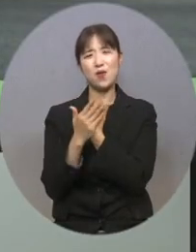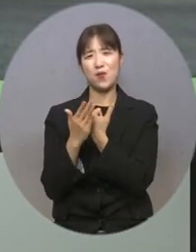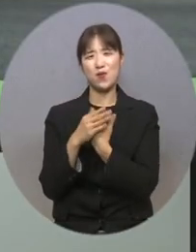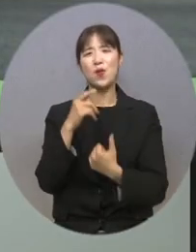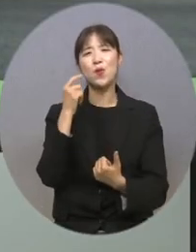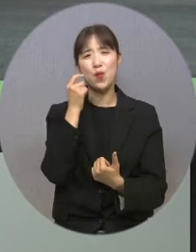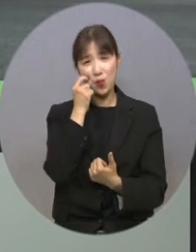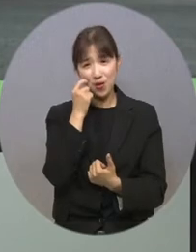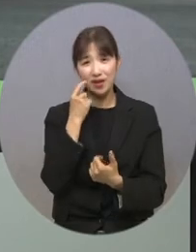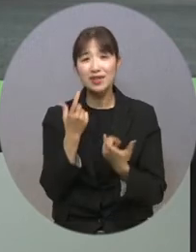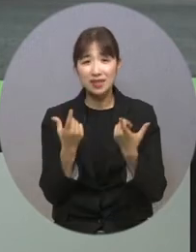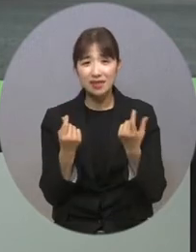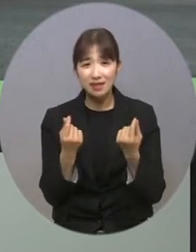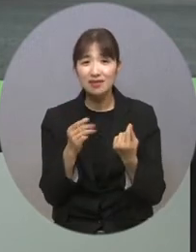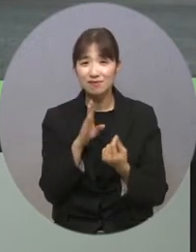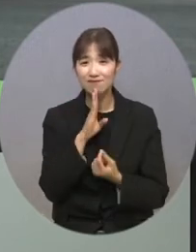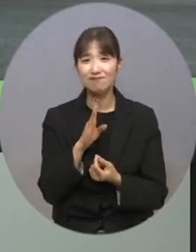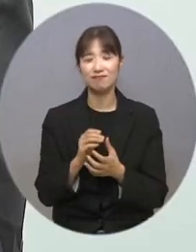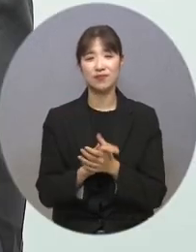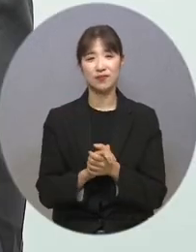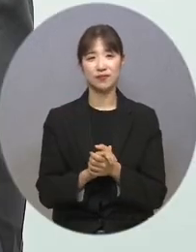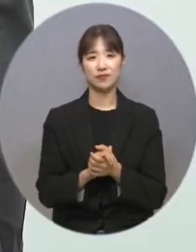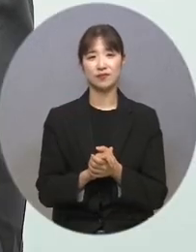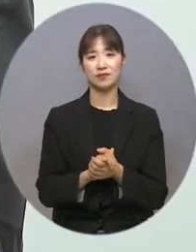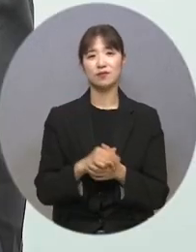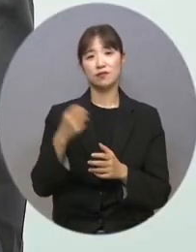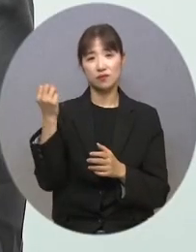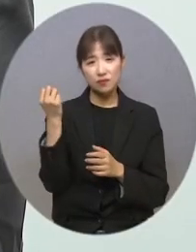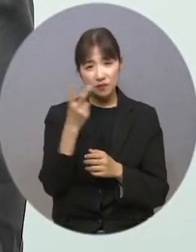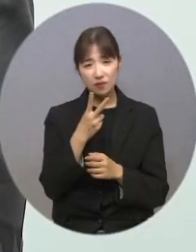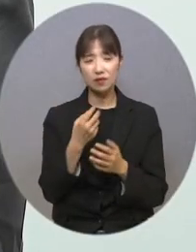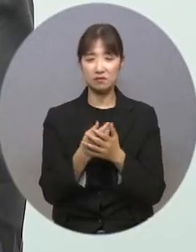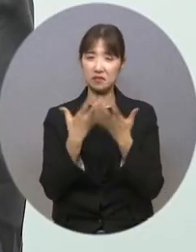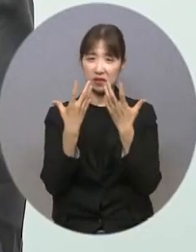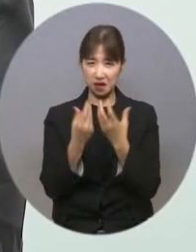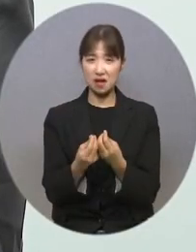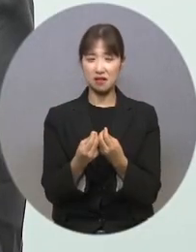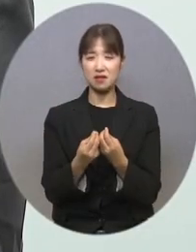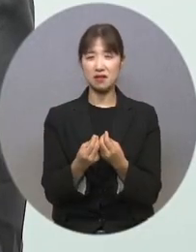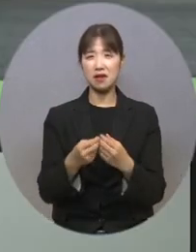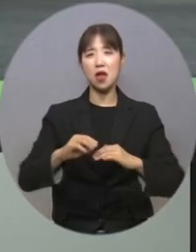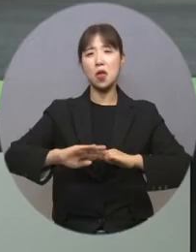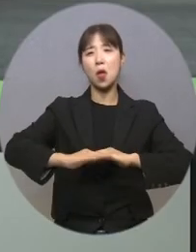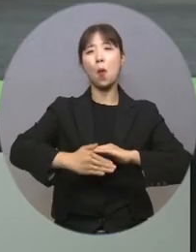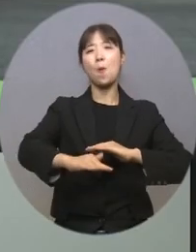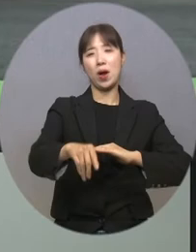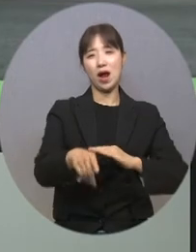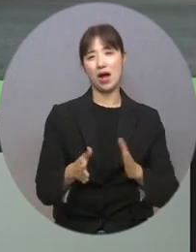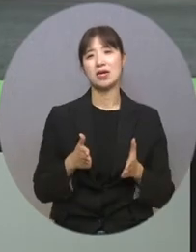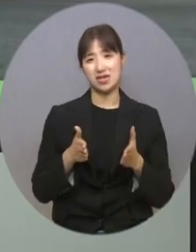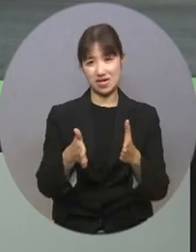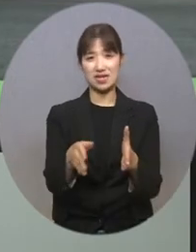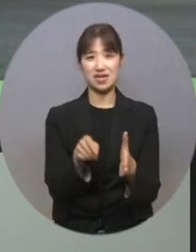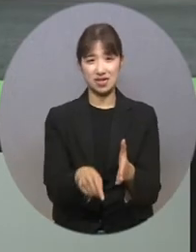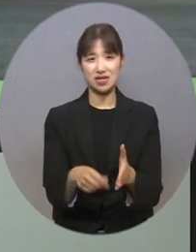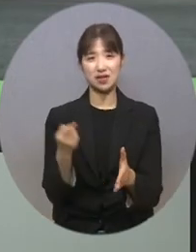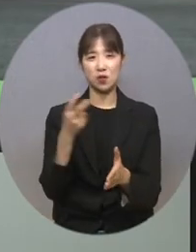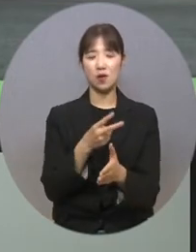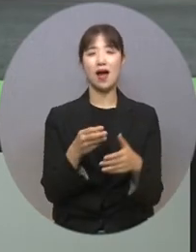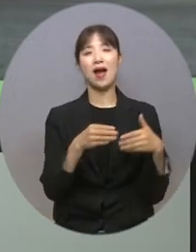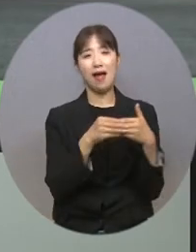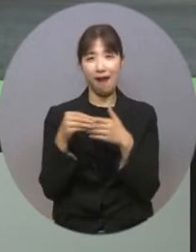그게 지금 핵심적인 사항은 것 같아요 근데 거기에 따르면 뭐 예를 들면 점차 블록이나 또 이런